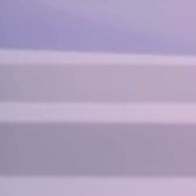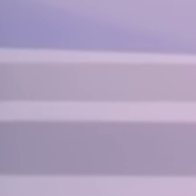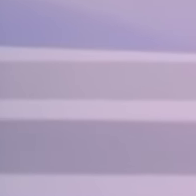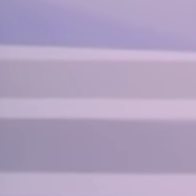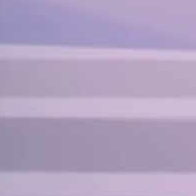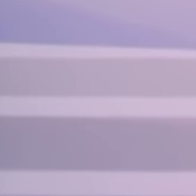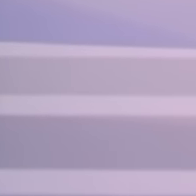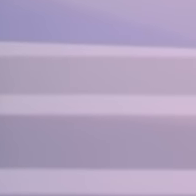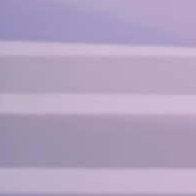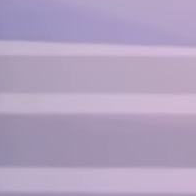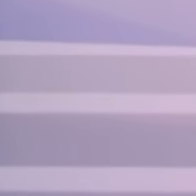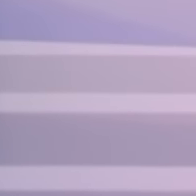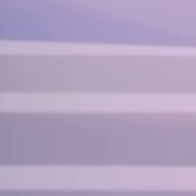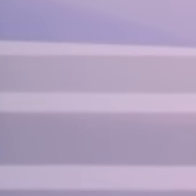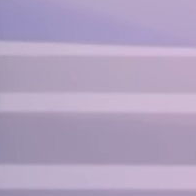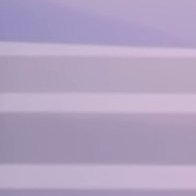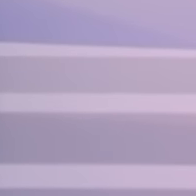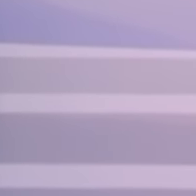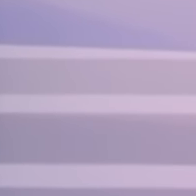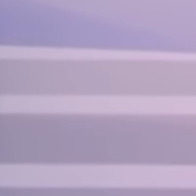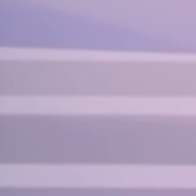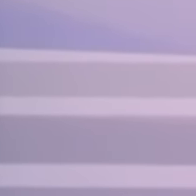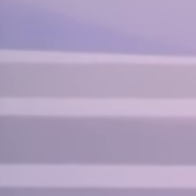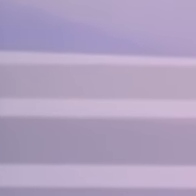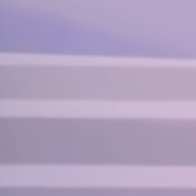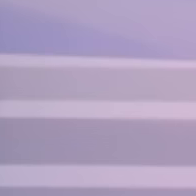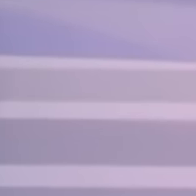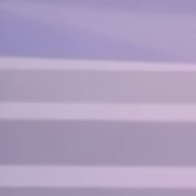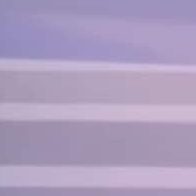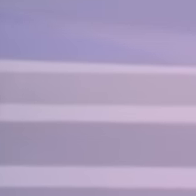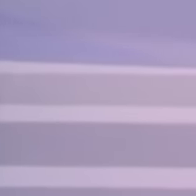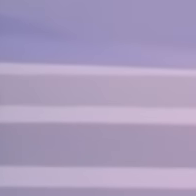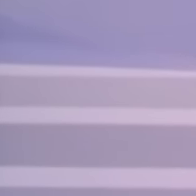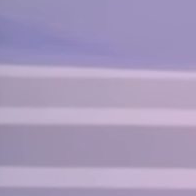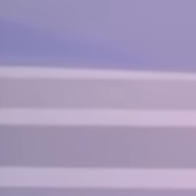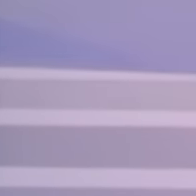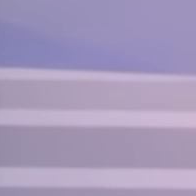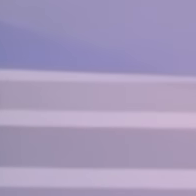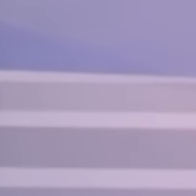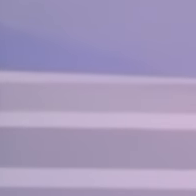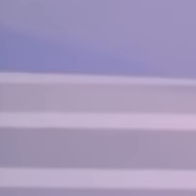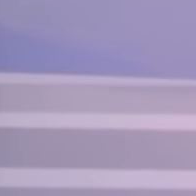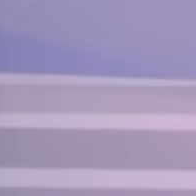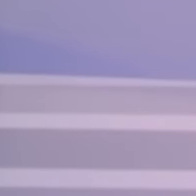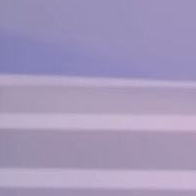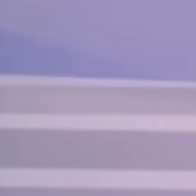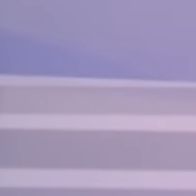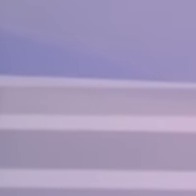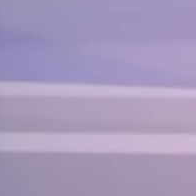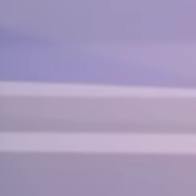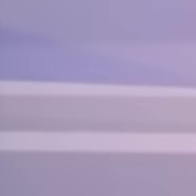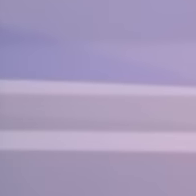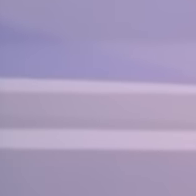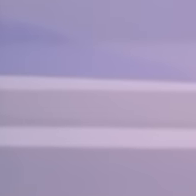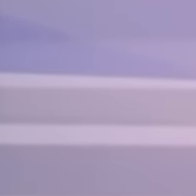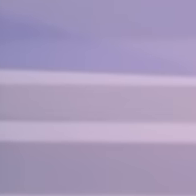Mga kapuso, patuloy na tumutok sa mga balita, mag-subscribe sa GMA Integrated News sa YouTube. Sa mga kapuso